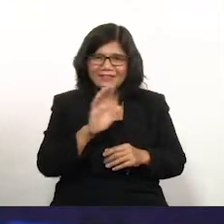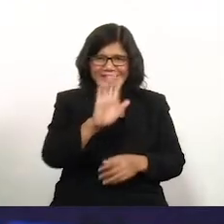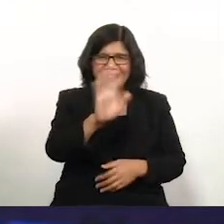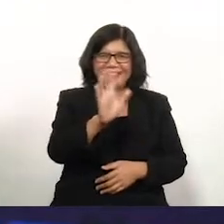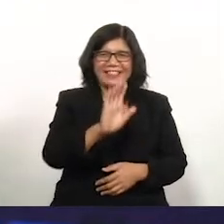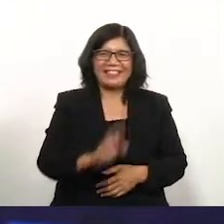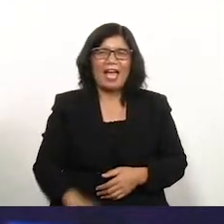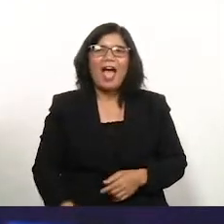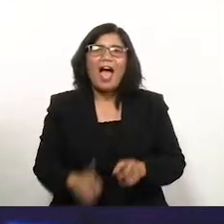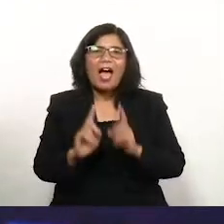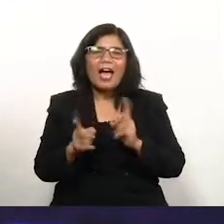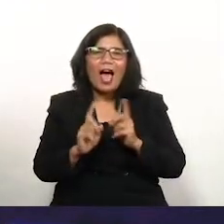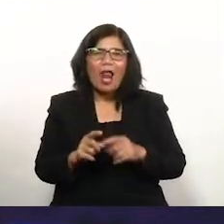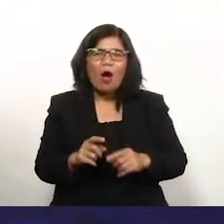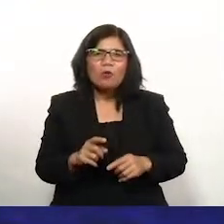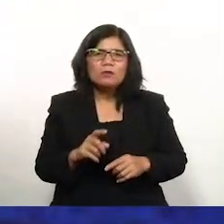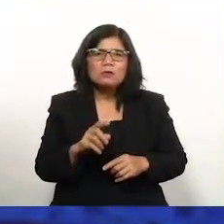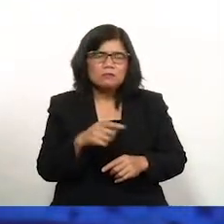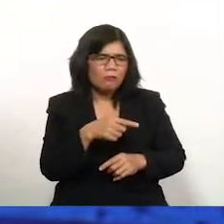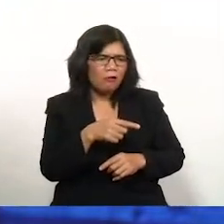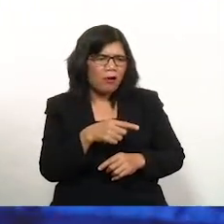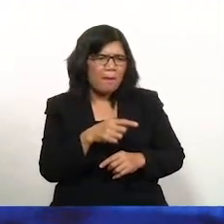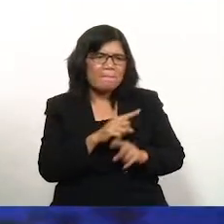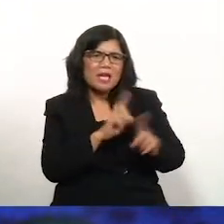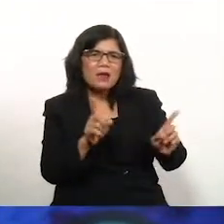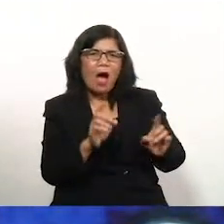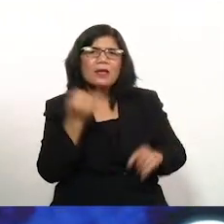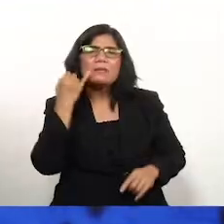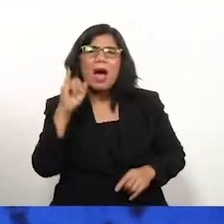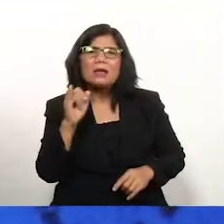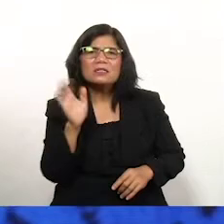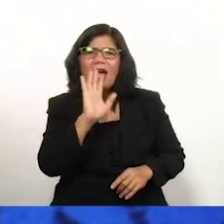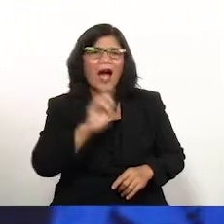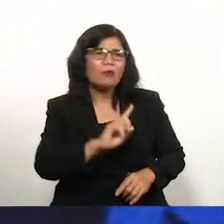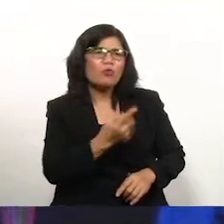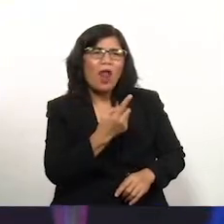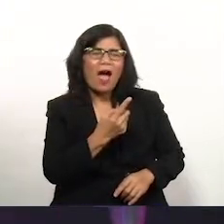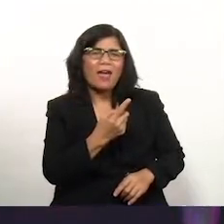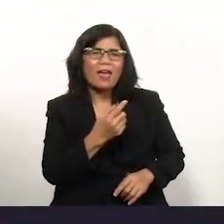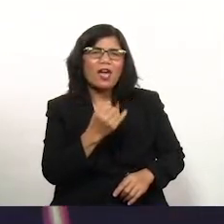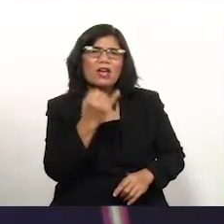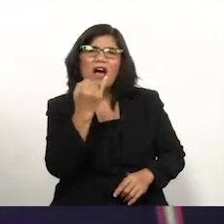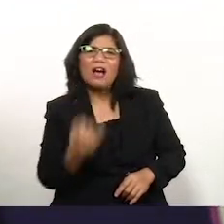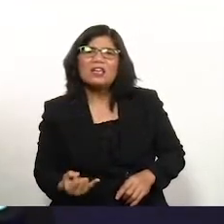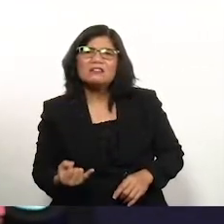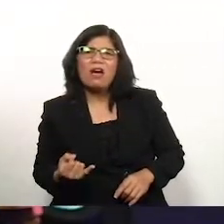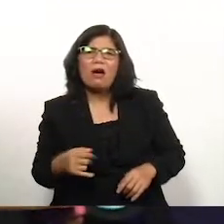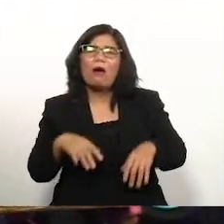dia bukan saya image jangan dimulai karena ujung-ujungnya sengsara nanti ujung-ujungnya